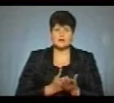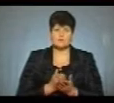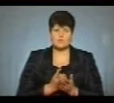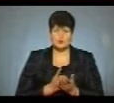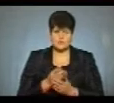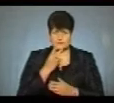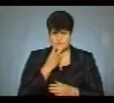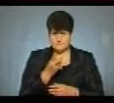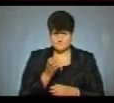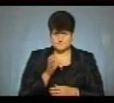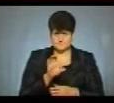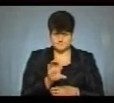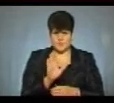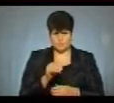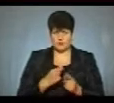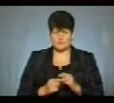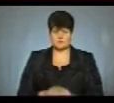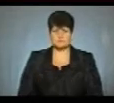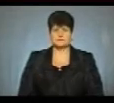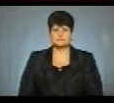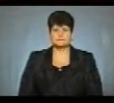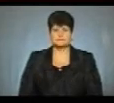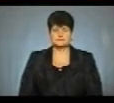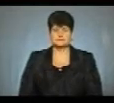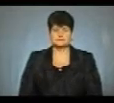Дивимося коротке бліц-опитування, потім повернемося.